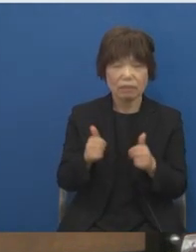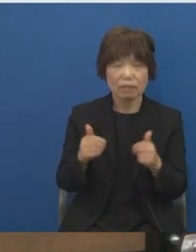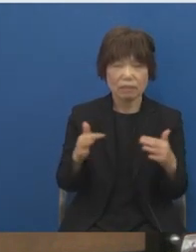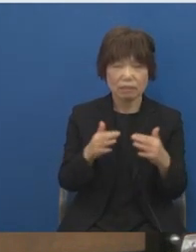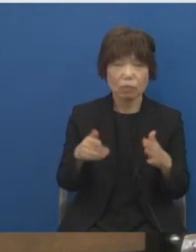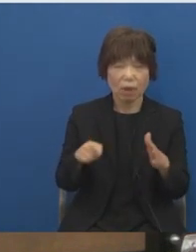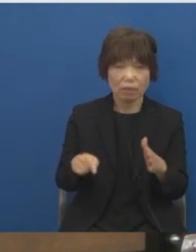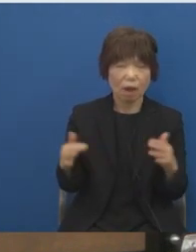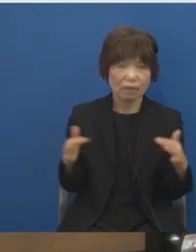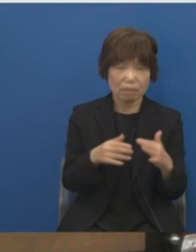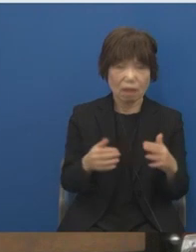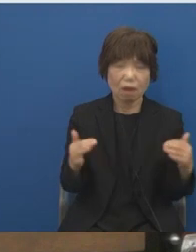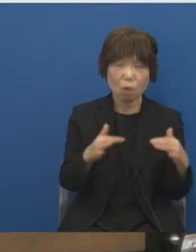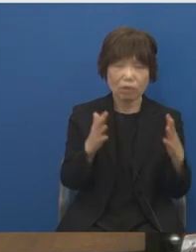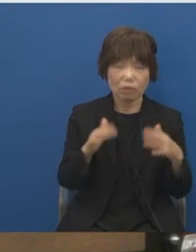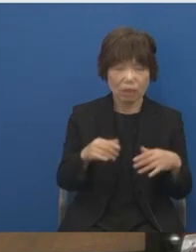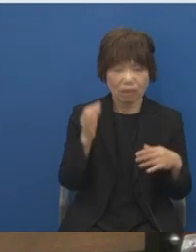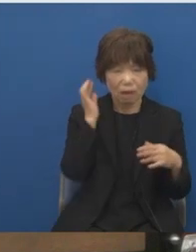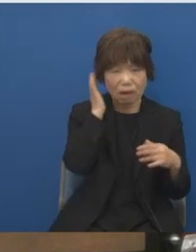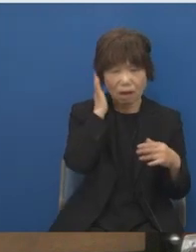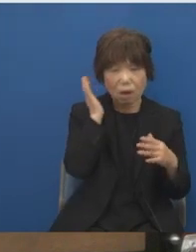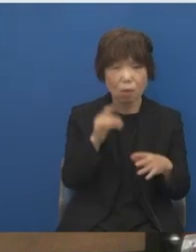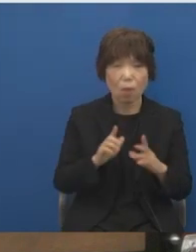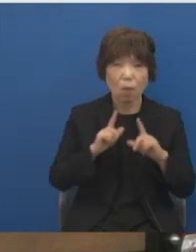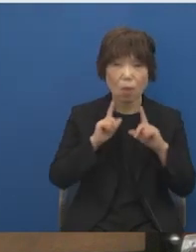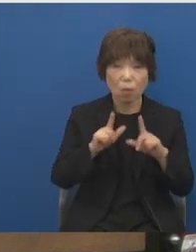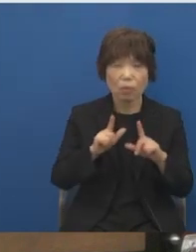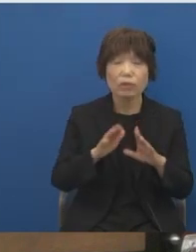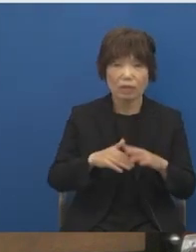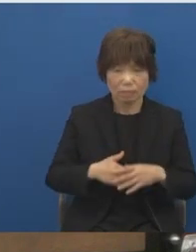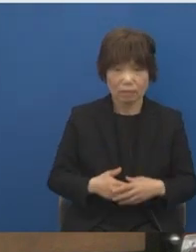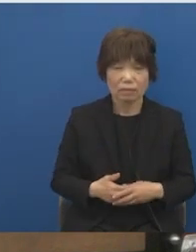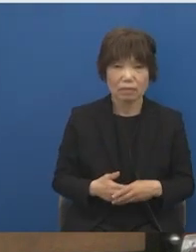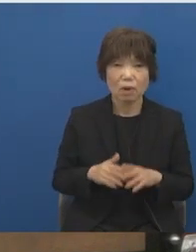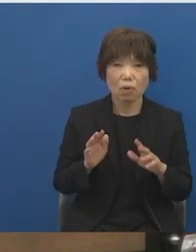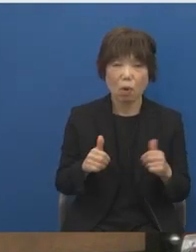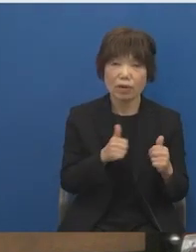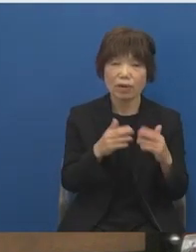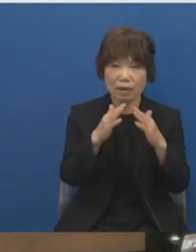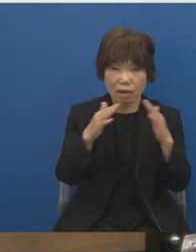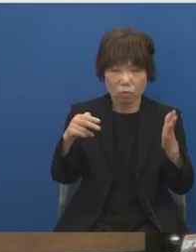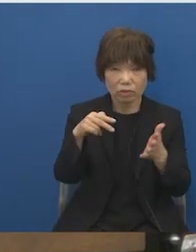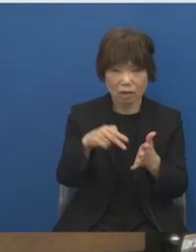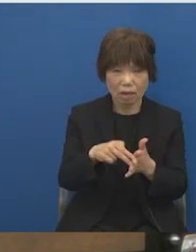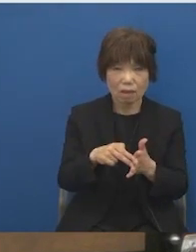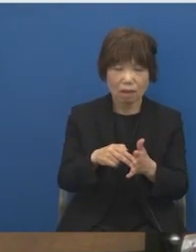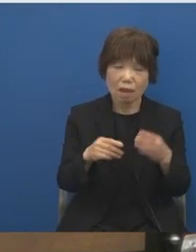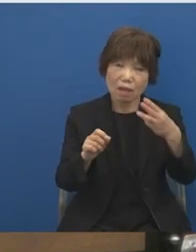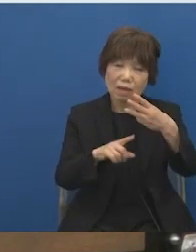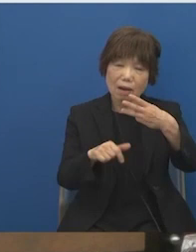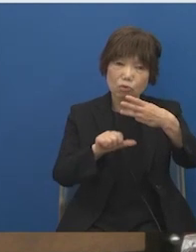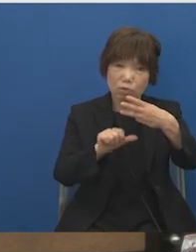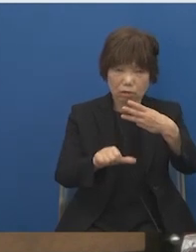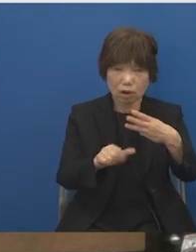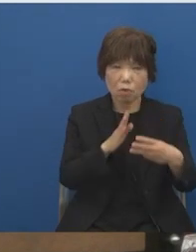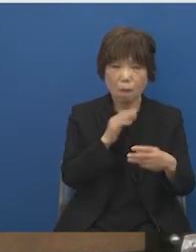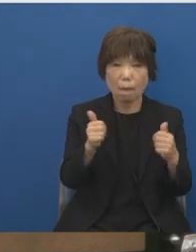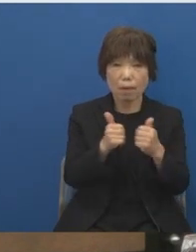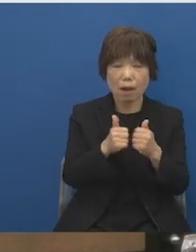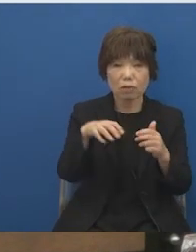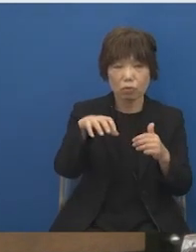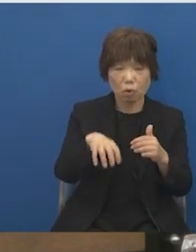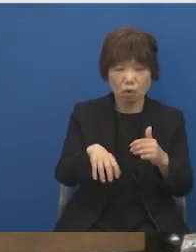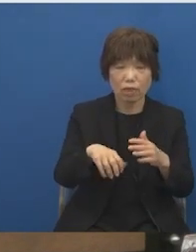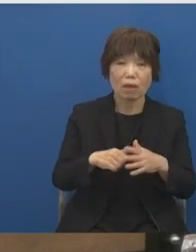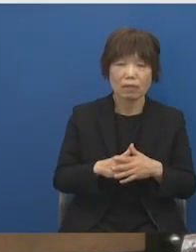ました主な事項とその結果をご報告申し上げます。本委員会といたしましては、3月5日の本会議において付